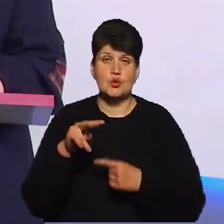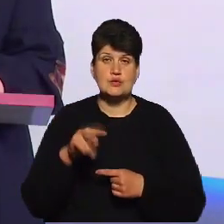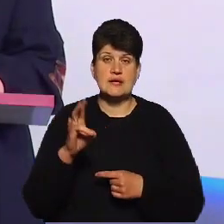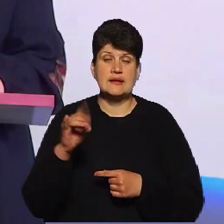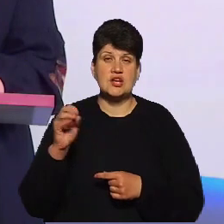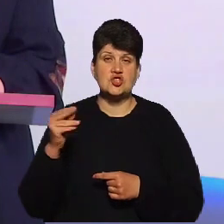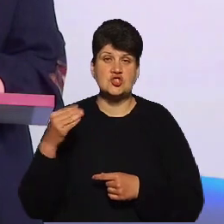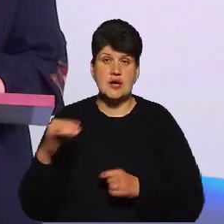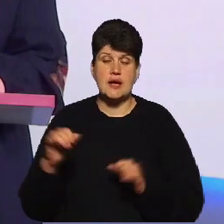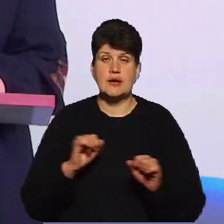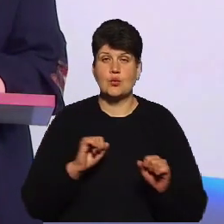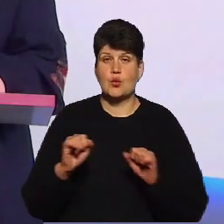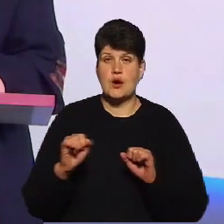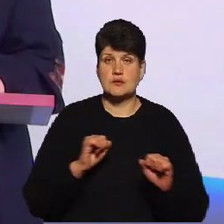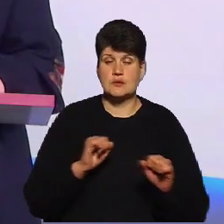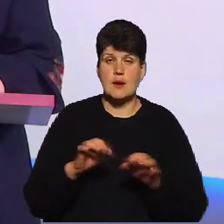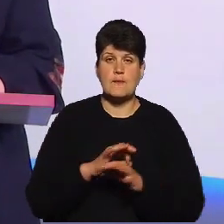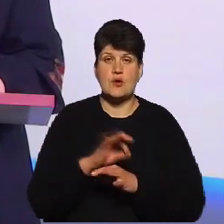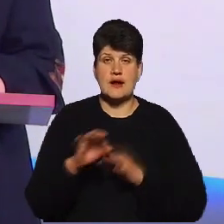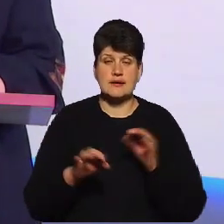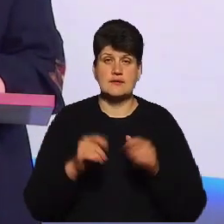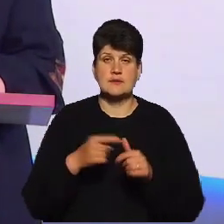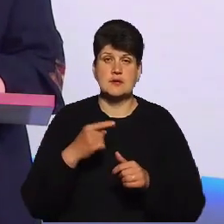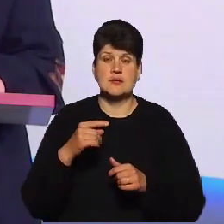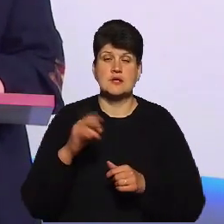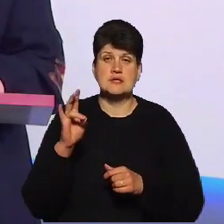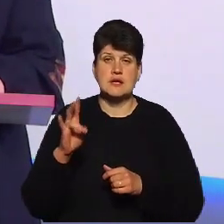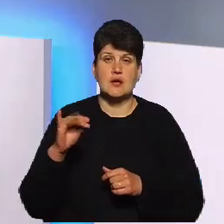мистецької резиденції імені Назарія Войтовича, та Юрій Войтович, завідувач